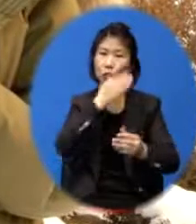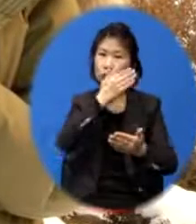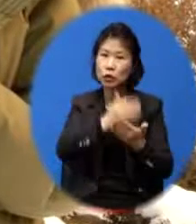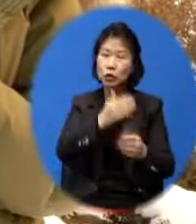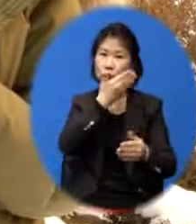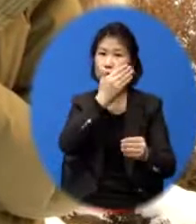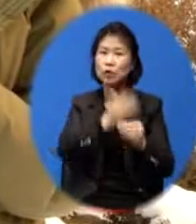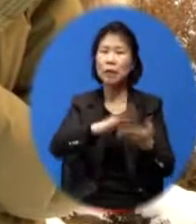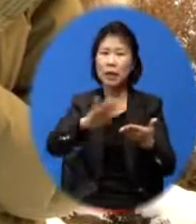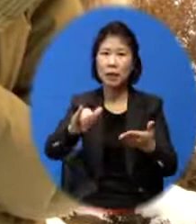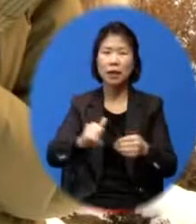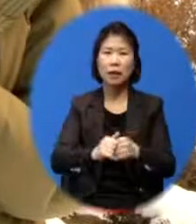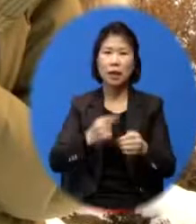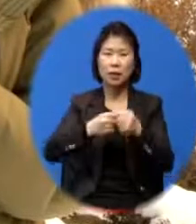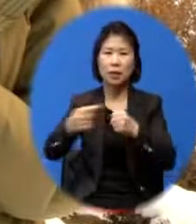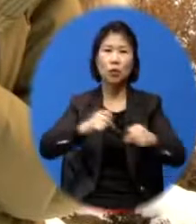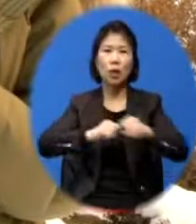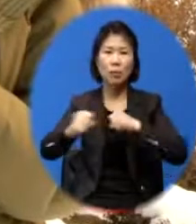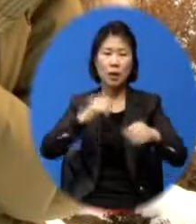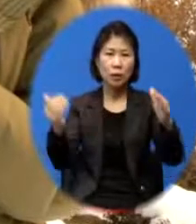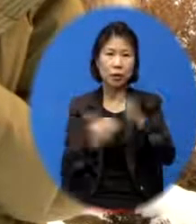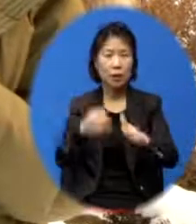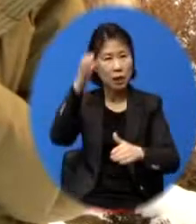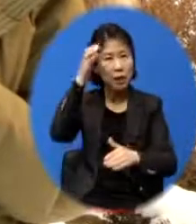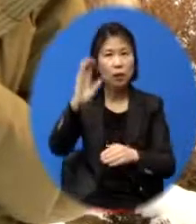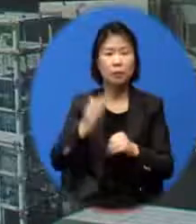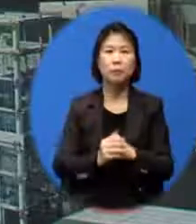기업 유치가 내년에도 활발하게 이루어질 것으로 기대됩니다.